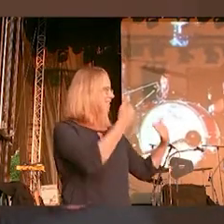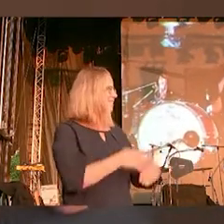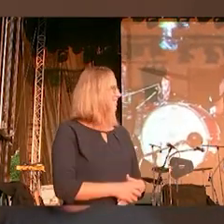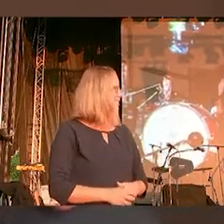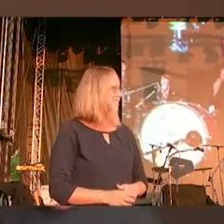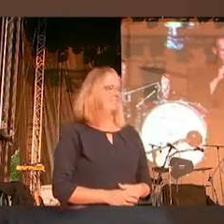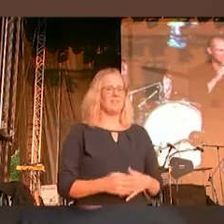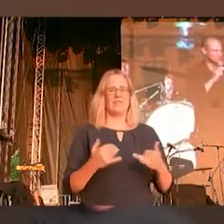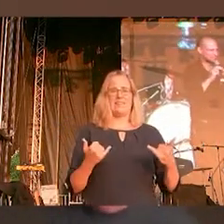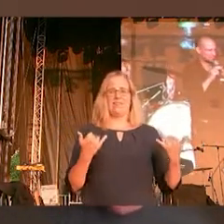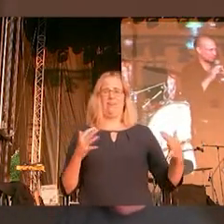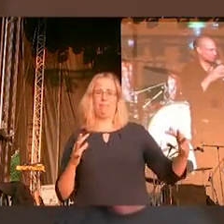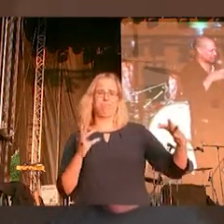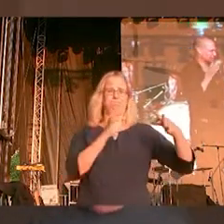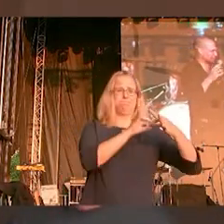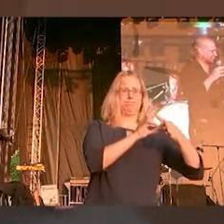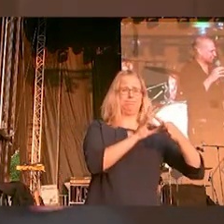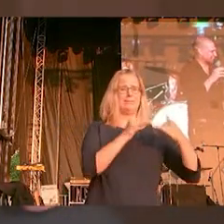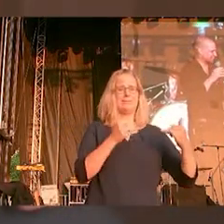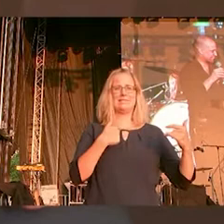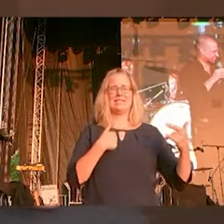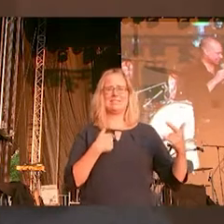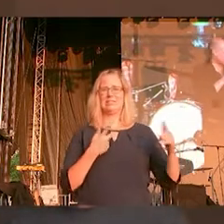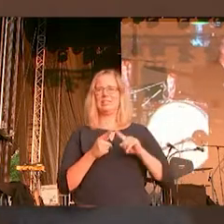Mir fällt es ein bisschen schwer, da anzuschließen. Ich komme sagen, ein bisschen von einer